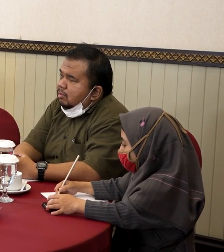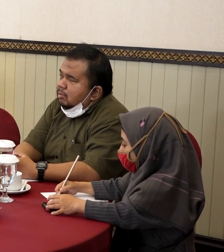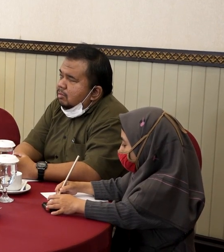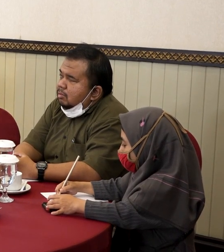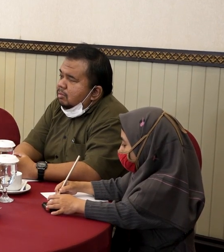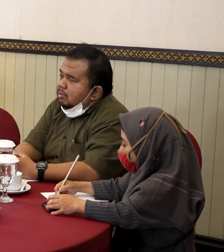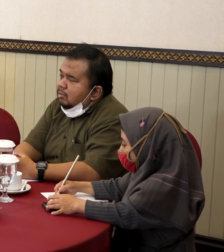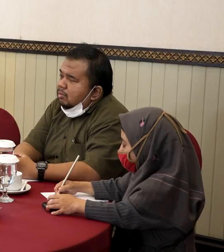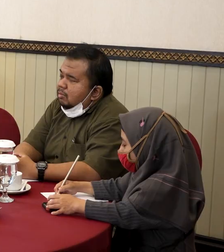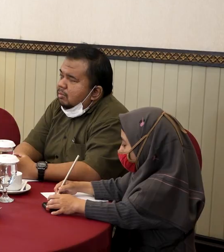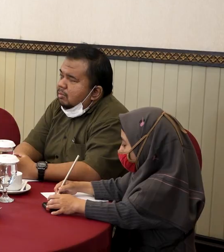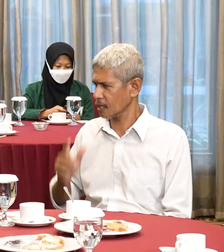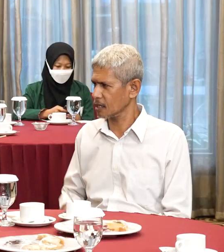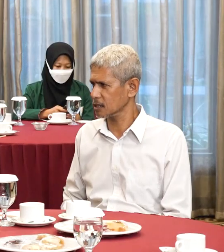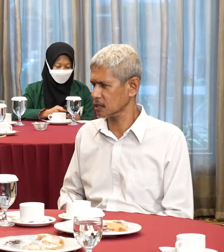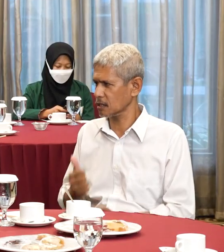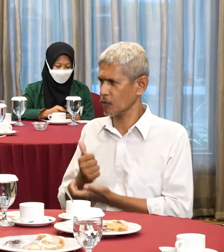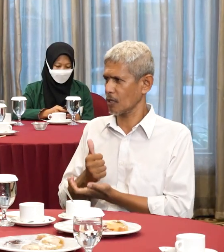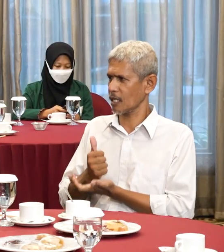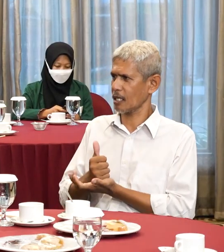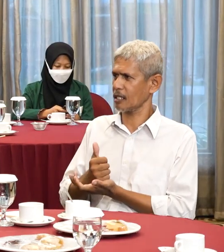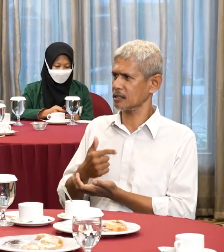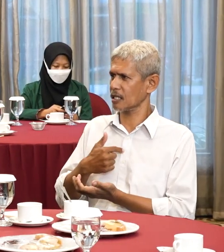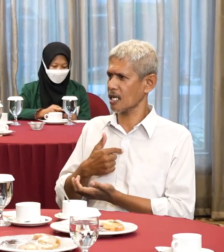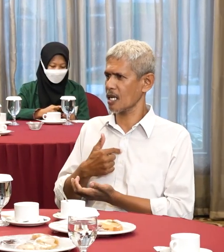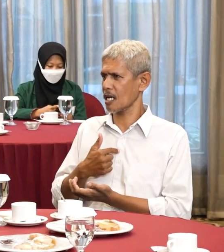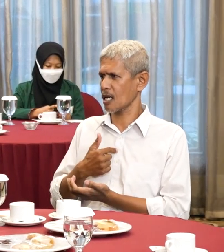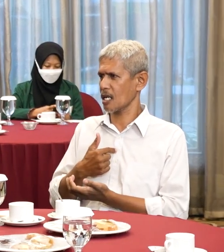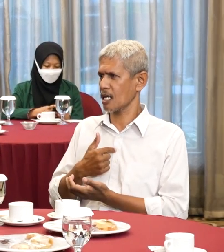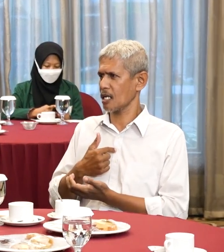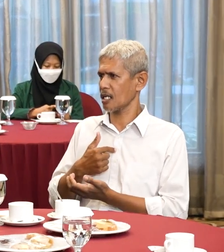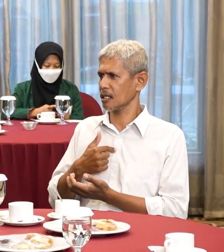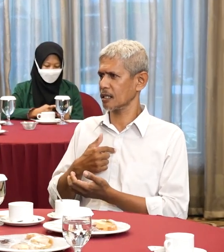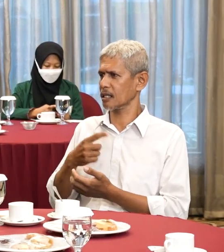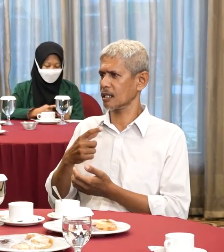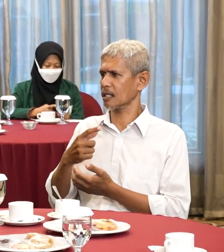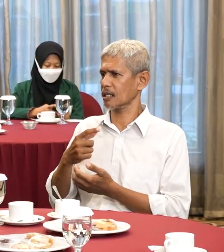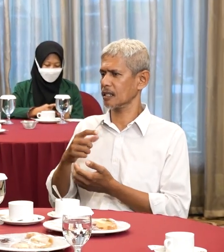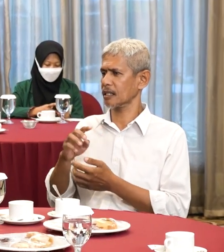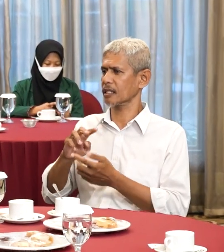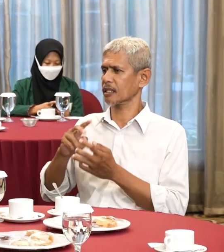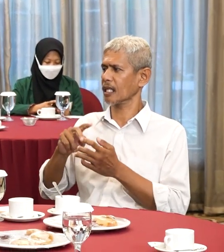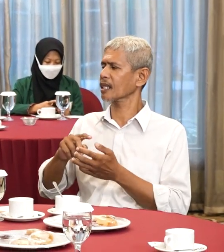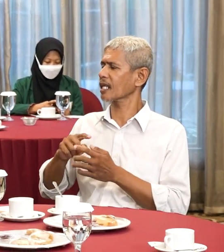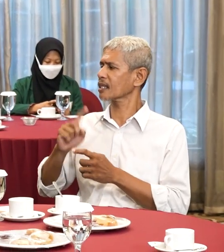anjing2 ya dari gerkatin Sleman Sebetulnya saya